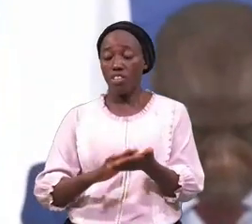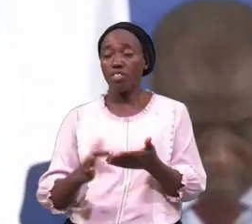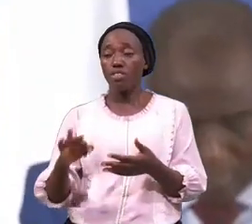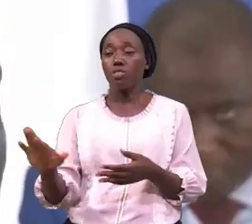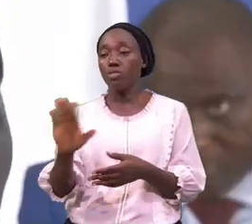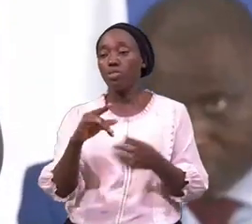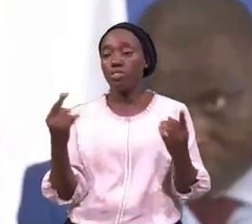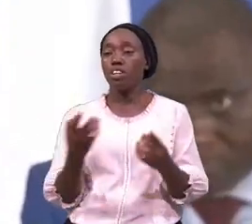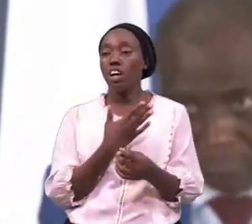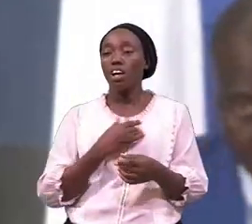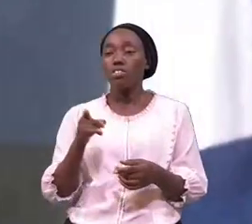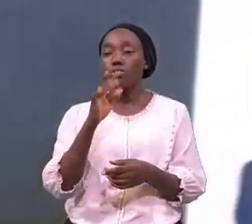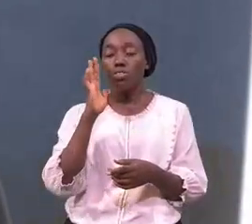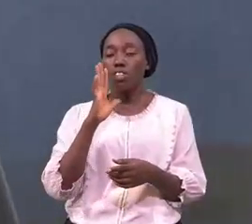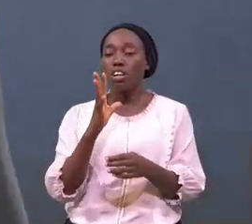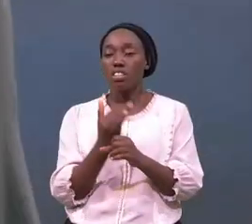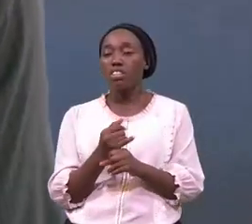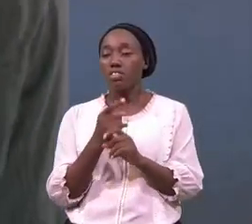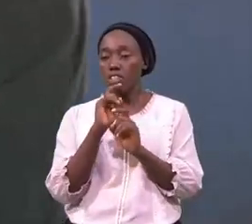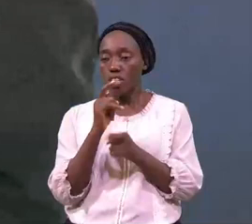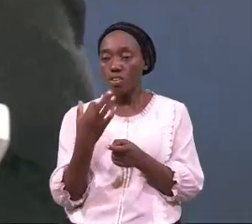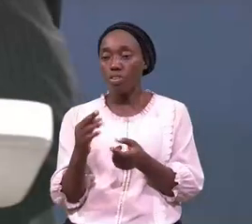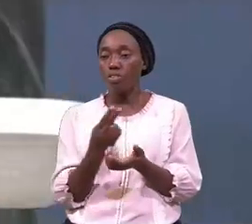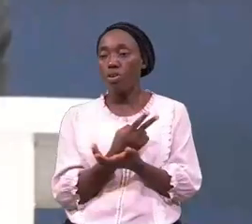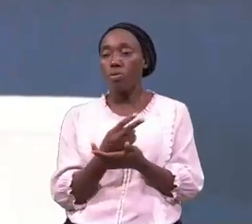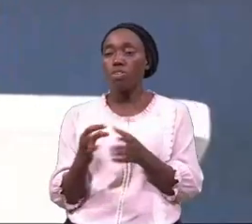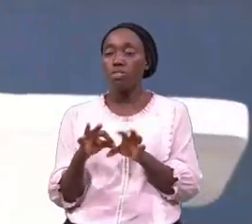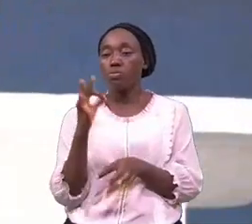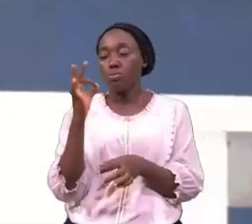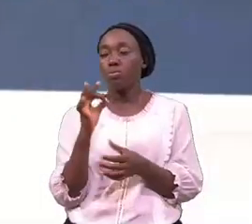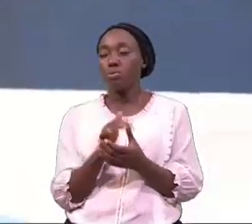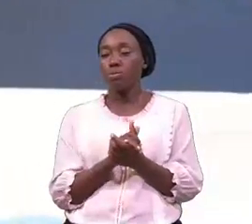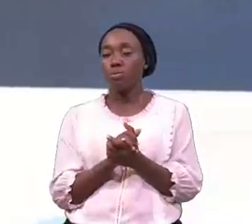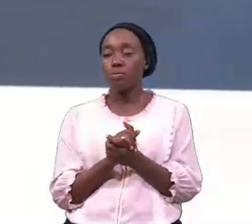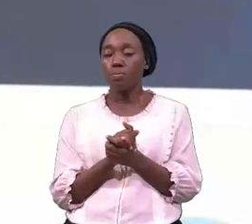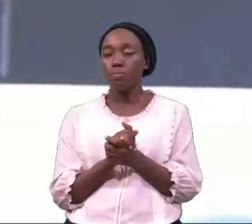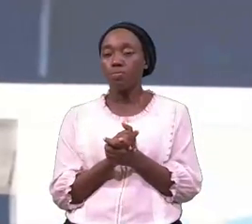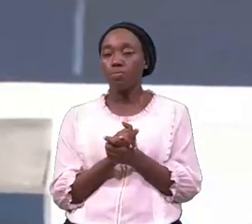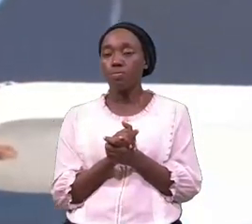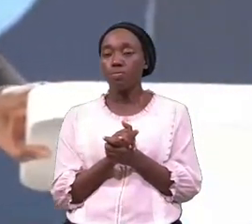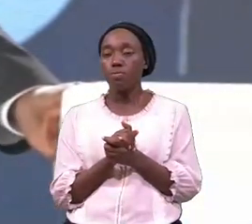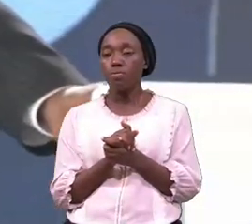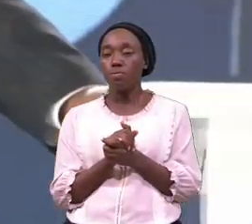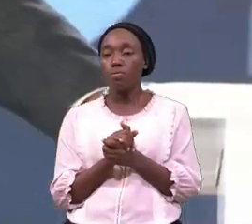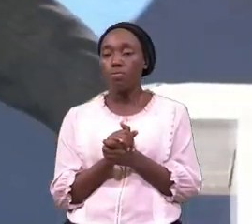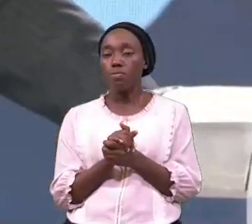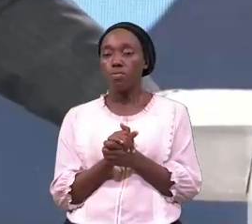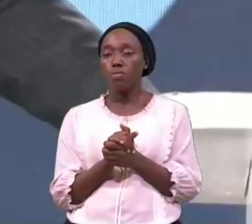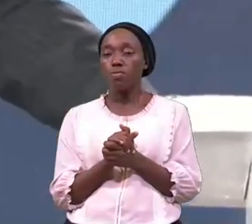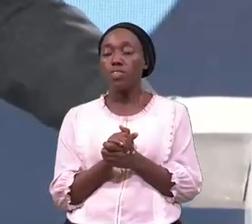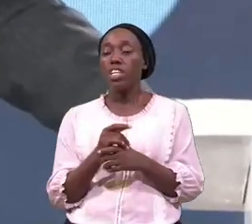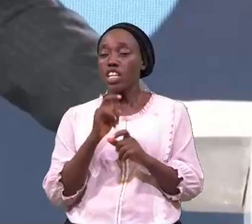et Pierre leur dit, repentez-vous et croyez à la bonne nouvelle, afin de recevoir le pardon de vos